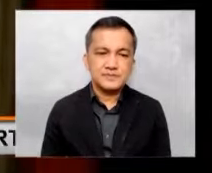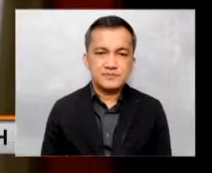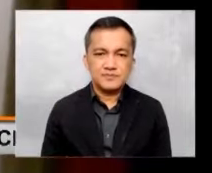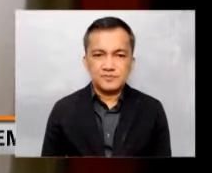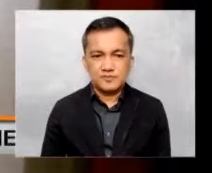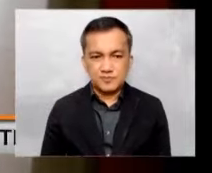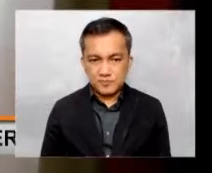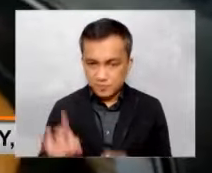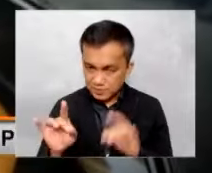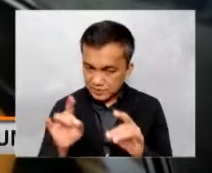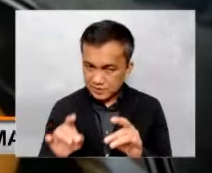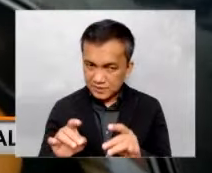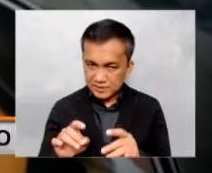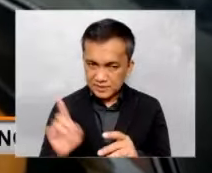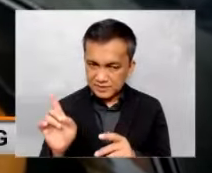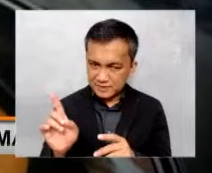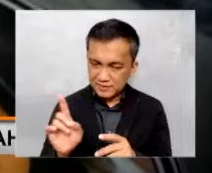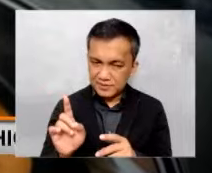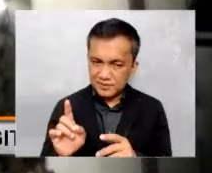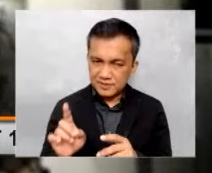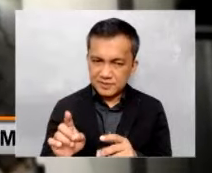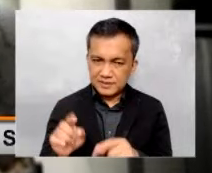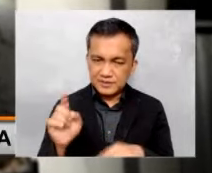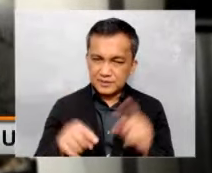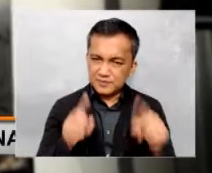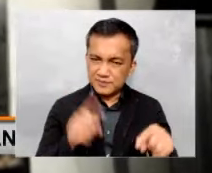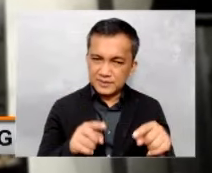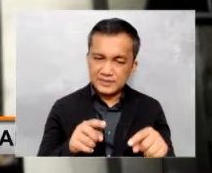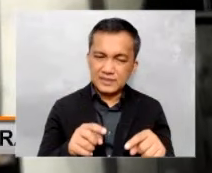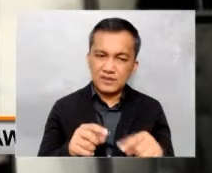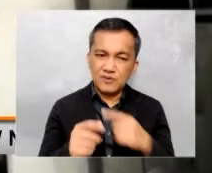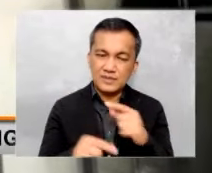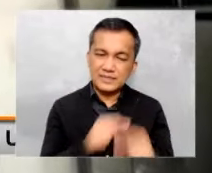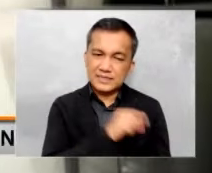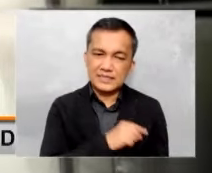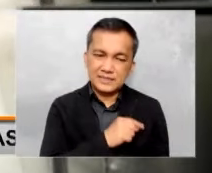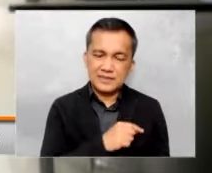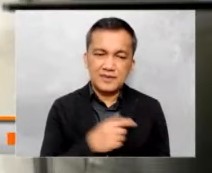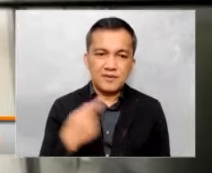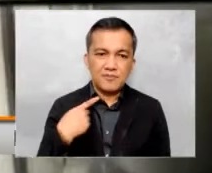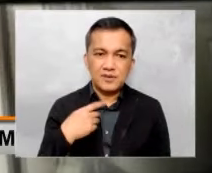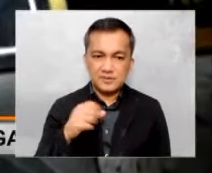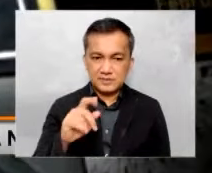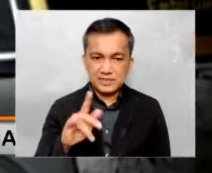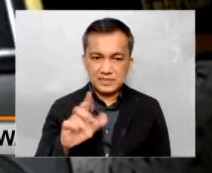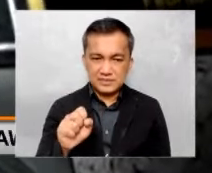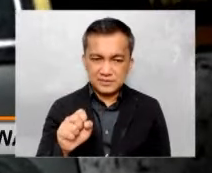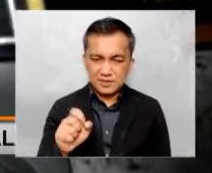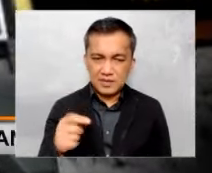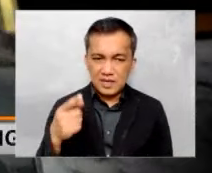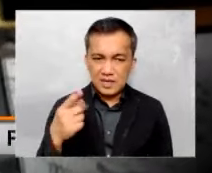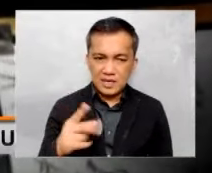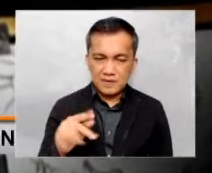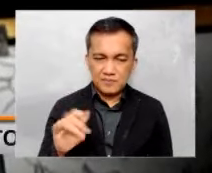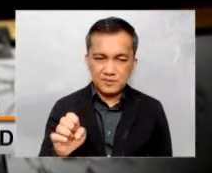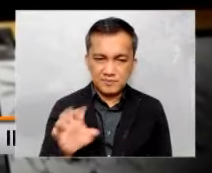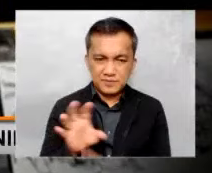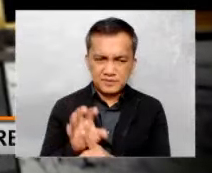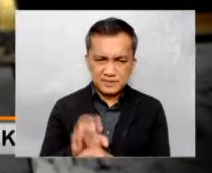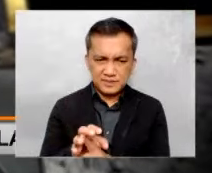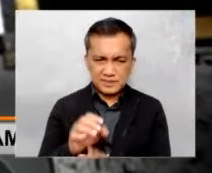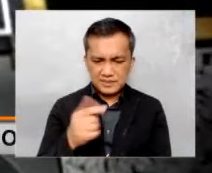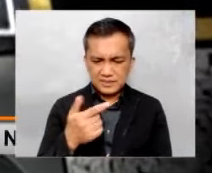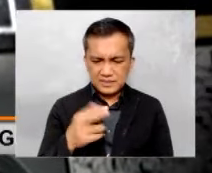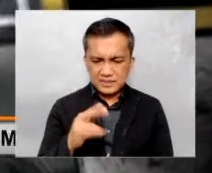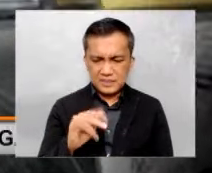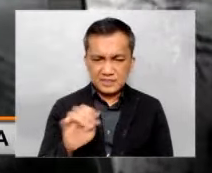kung vectorized o ceramic. Mayroon ding stainless lapida with halftone. Patok din ang granite lapida